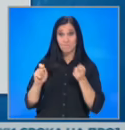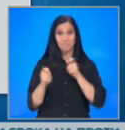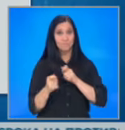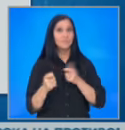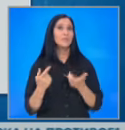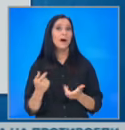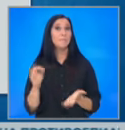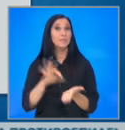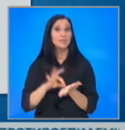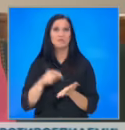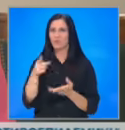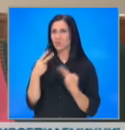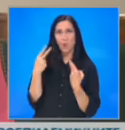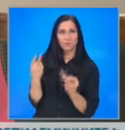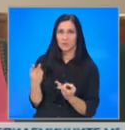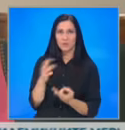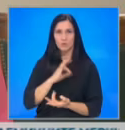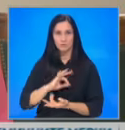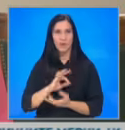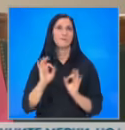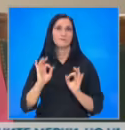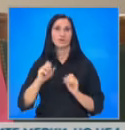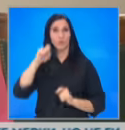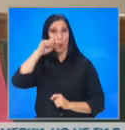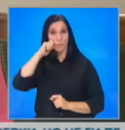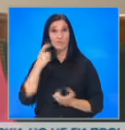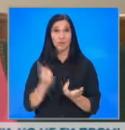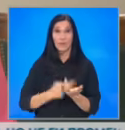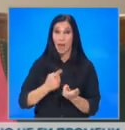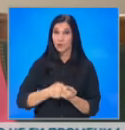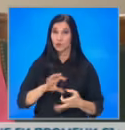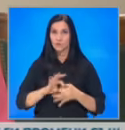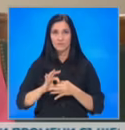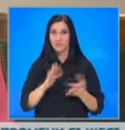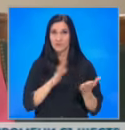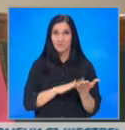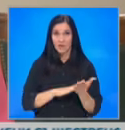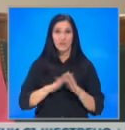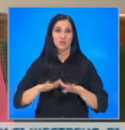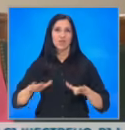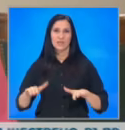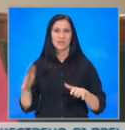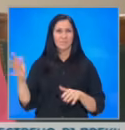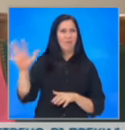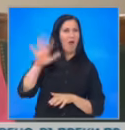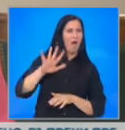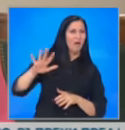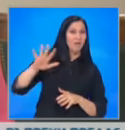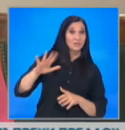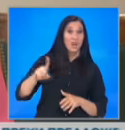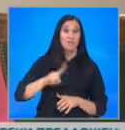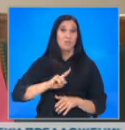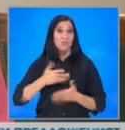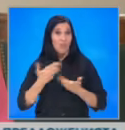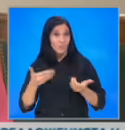и това се отрази на успеха. Всъщност оплакванията най-често са свързани с факта, че децата са разсеяни,